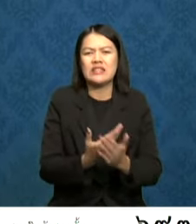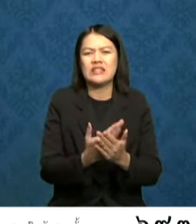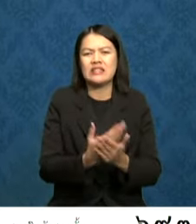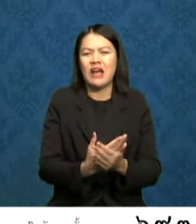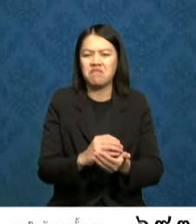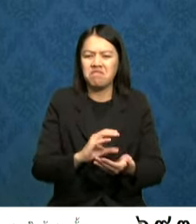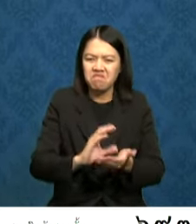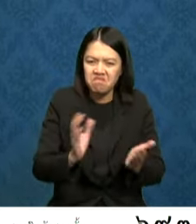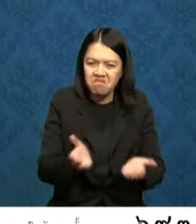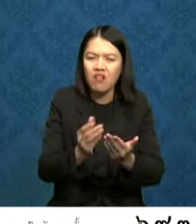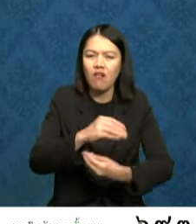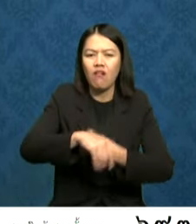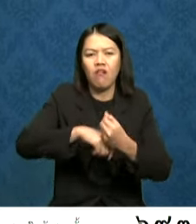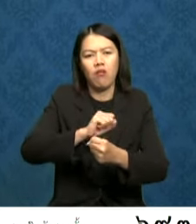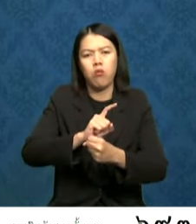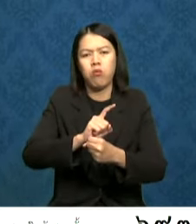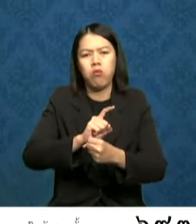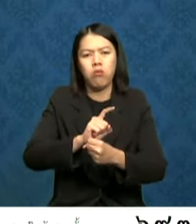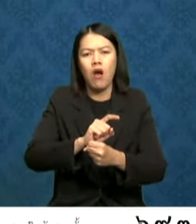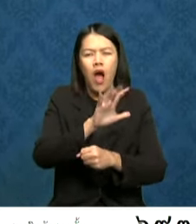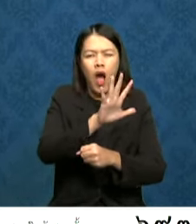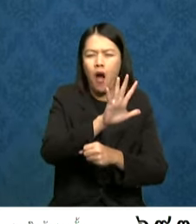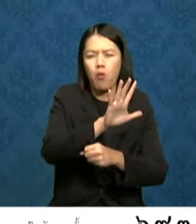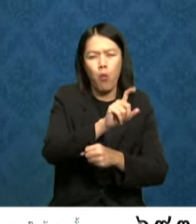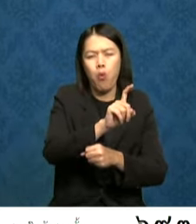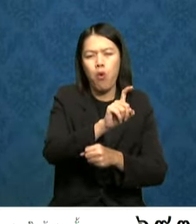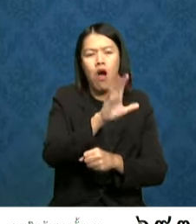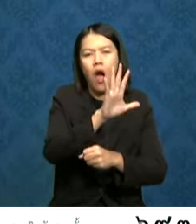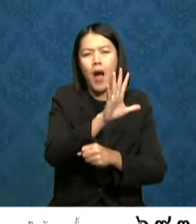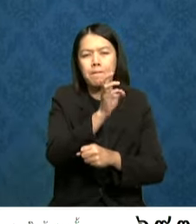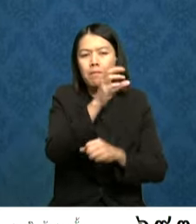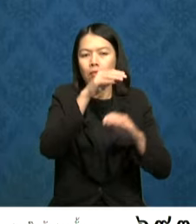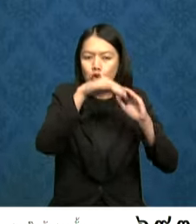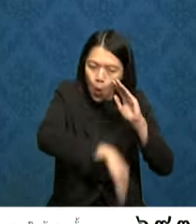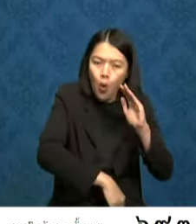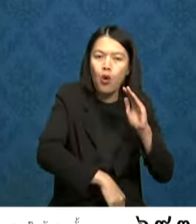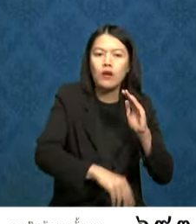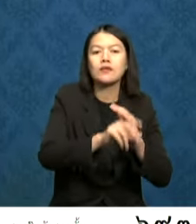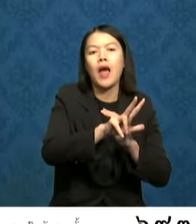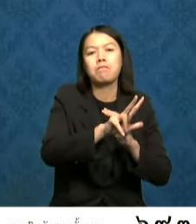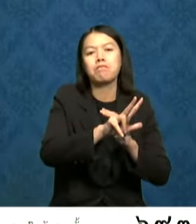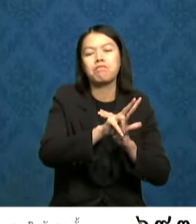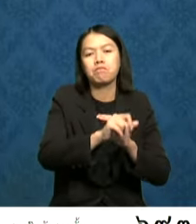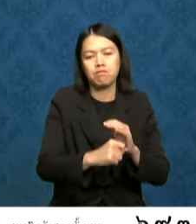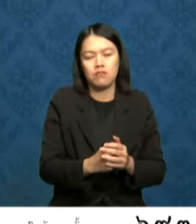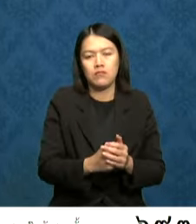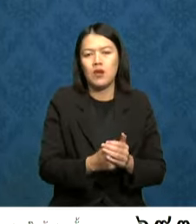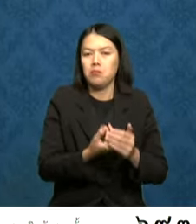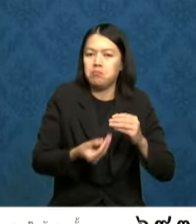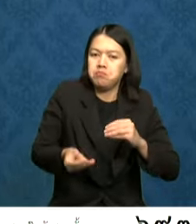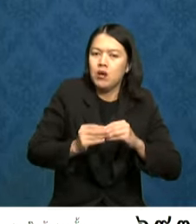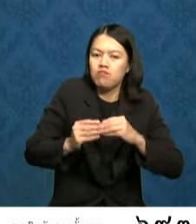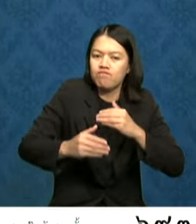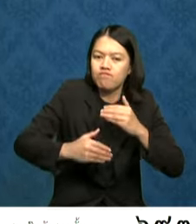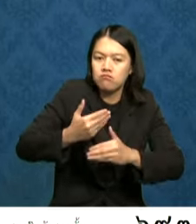กระตุ้นเศรษฐกิจเพื่อที่จะทำให้มันไปถึง 5เพราะว่ามันไปถึง 5ได้แป๊บเดียวเดี๋ยวมันก็จะกลับมา 3ใหม่ถ้าท่านไม่เพิ่ม